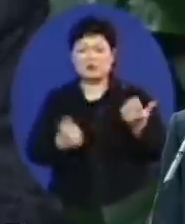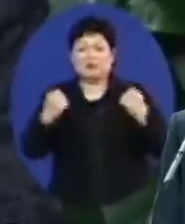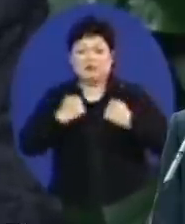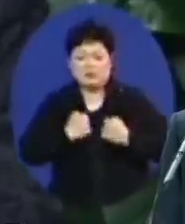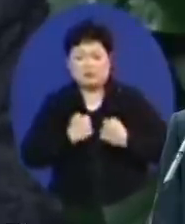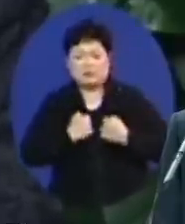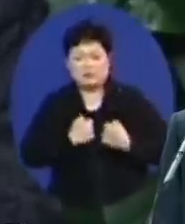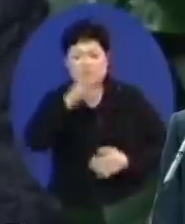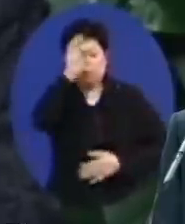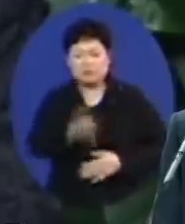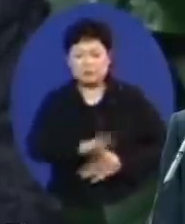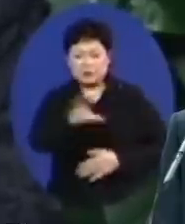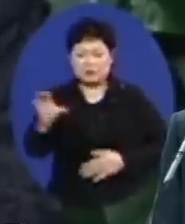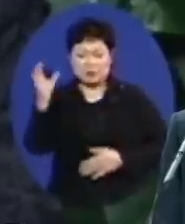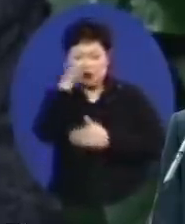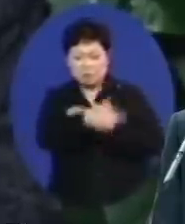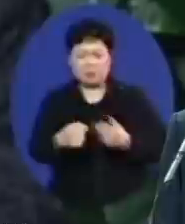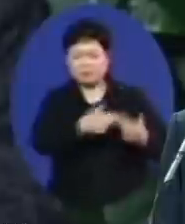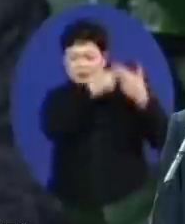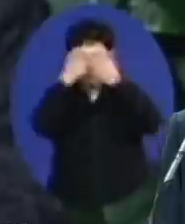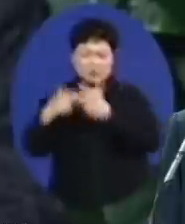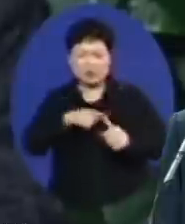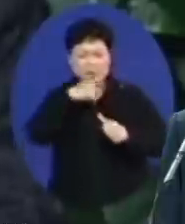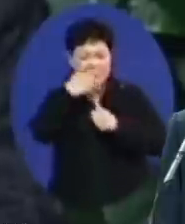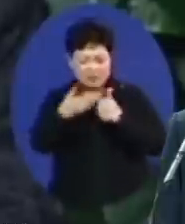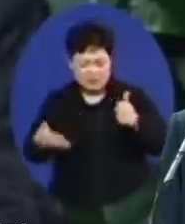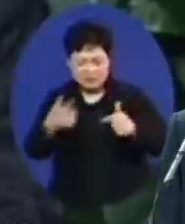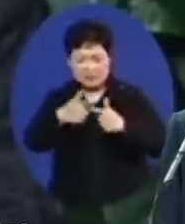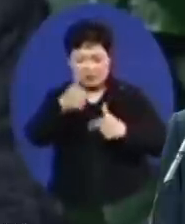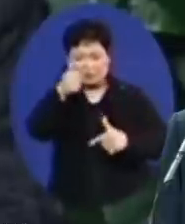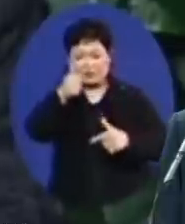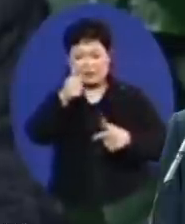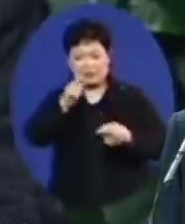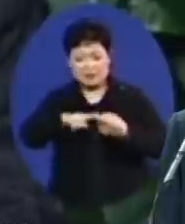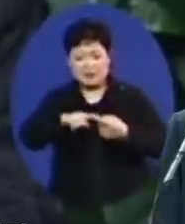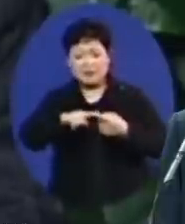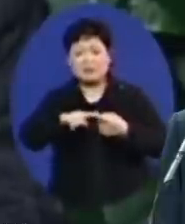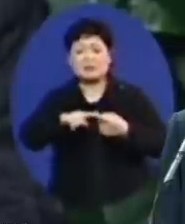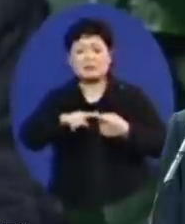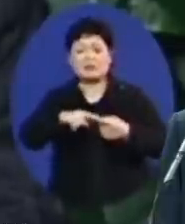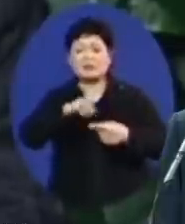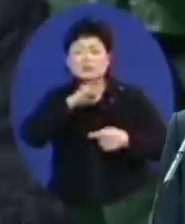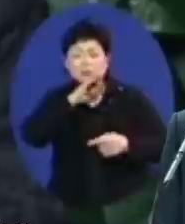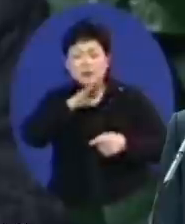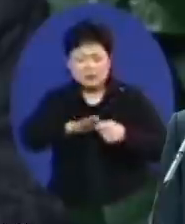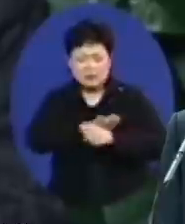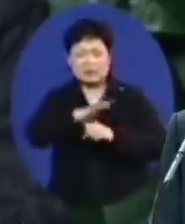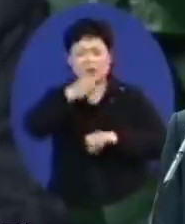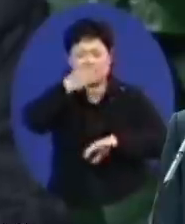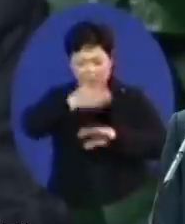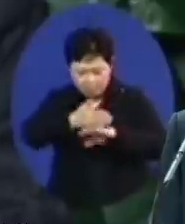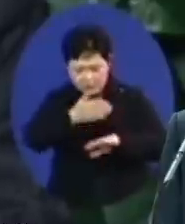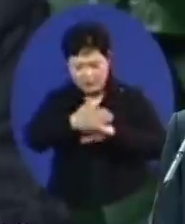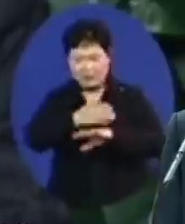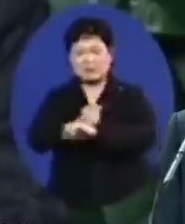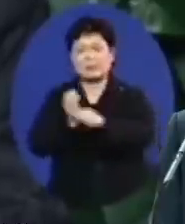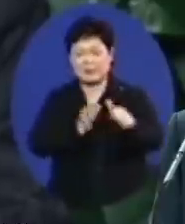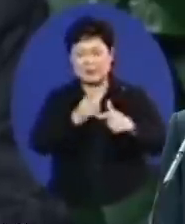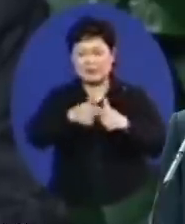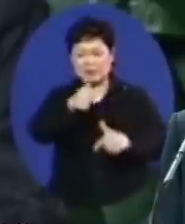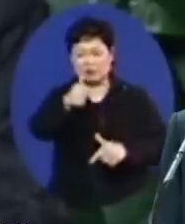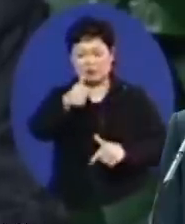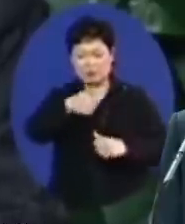십자가에서 몸짓고 피 흘려 죽으신 예수님의 사랑에 감사하지 아니할 수 없는 것입니다. 너무나 감사합니다. 예수님을 보내신